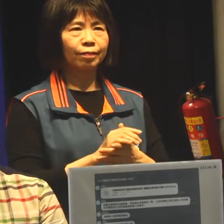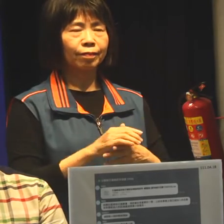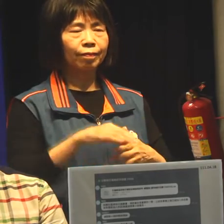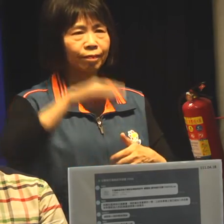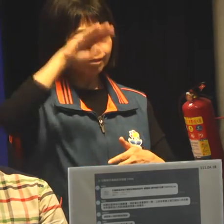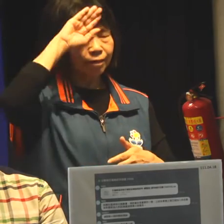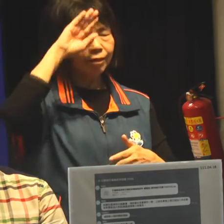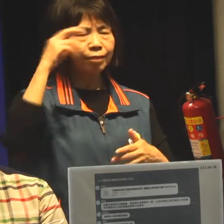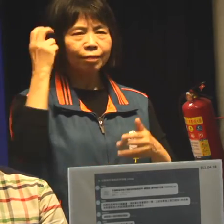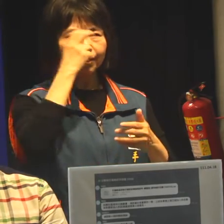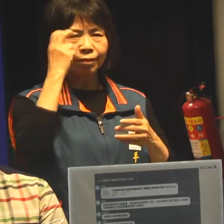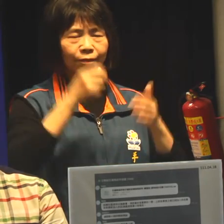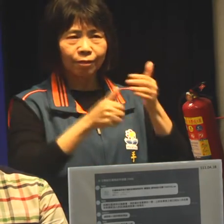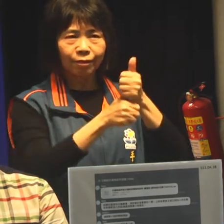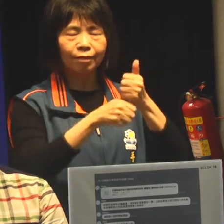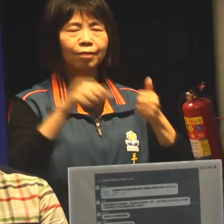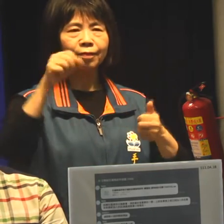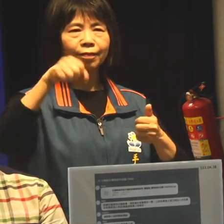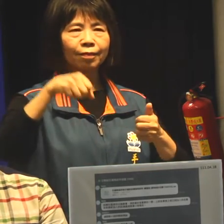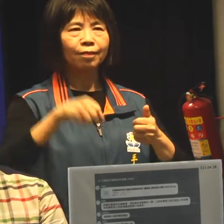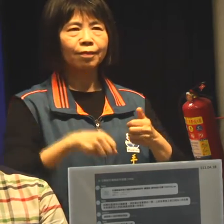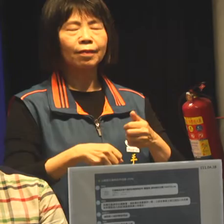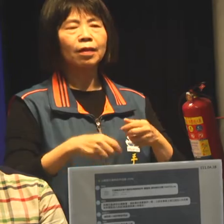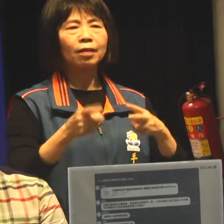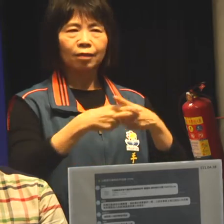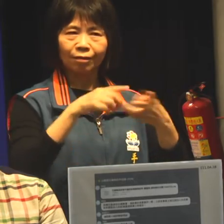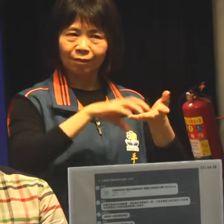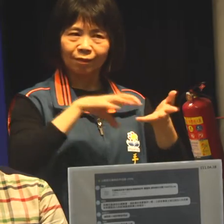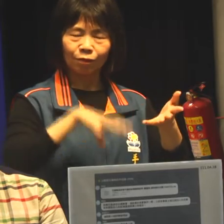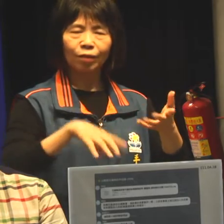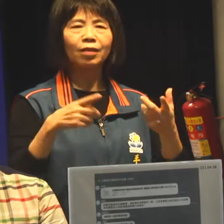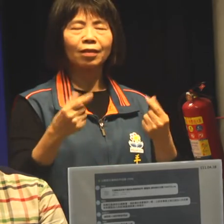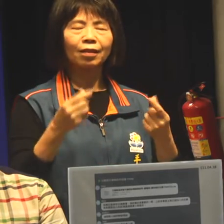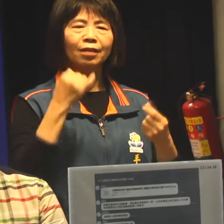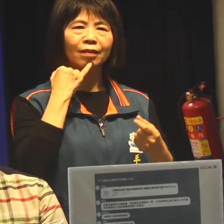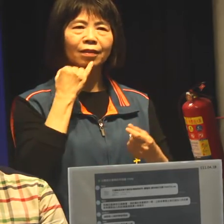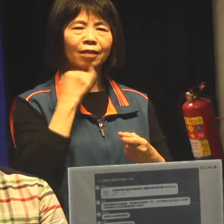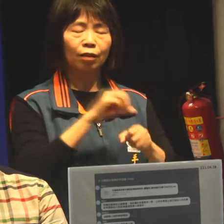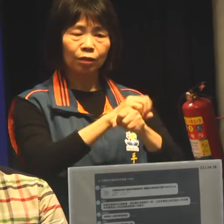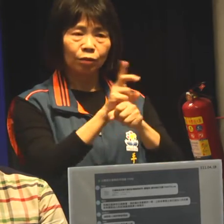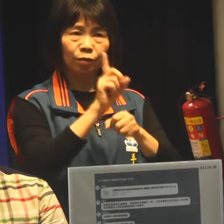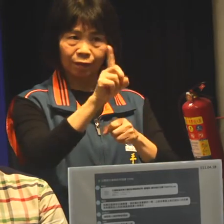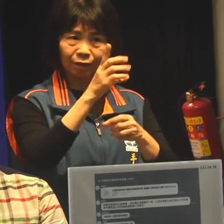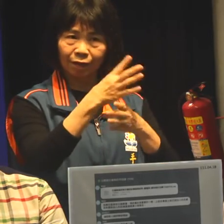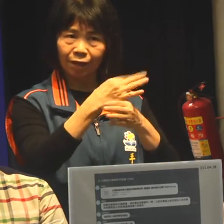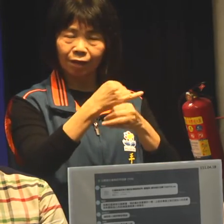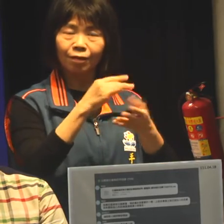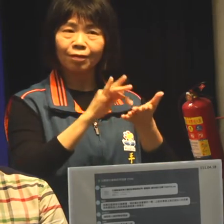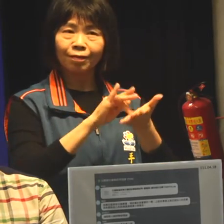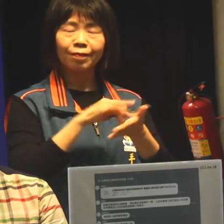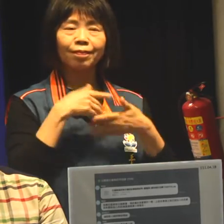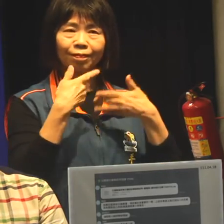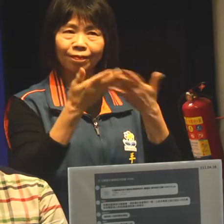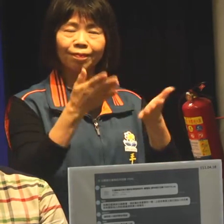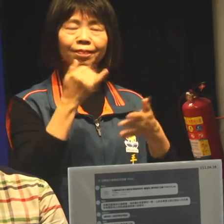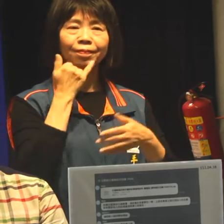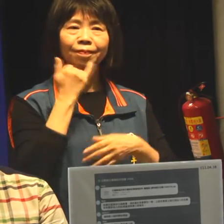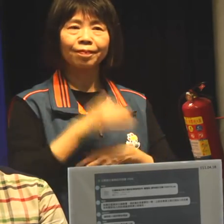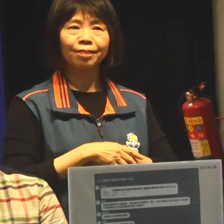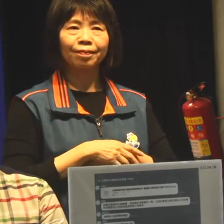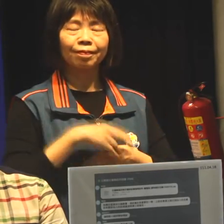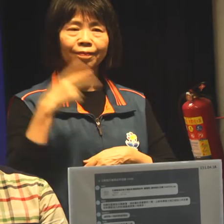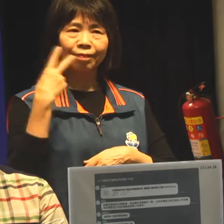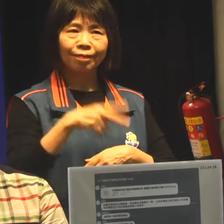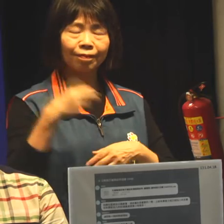署答应了，我们基层诊所也可以用到新冠一号所以我就重新